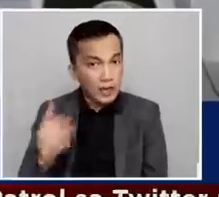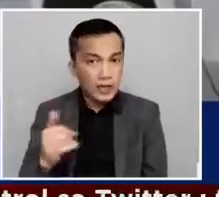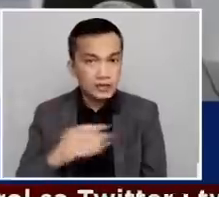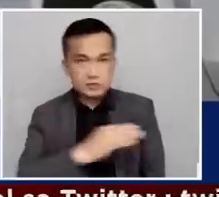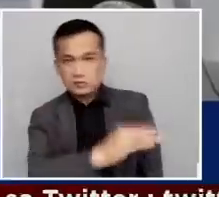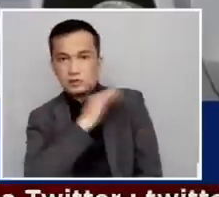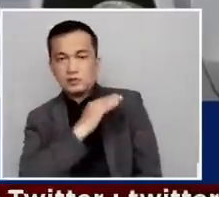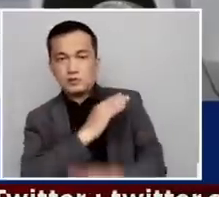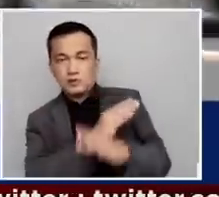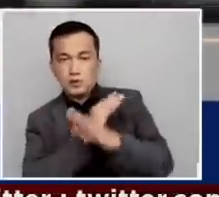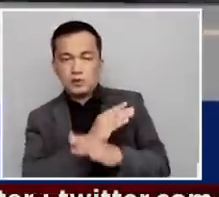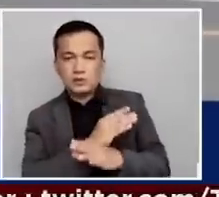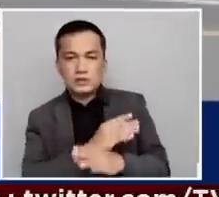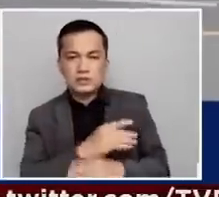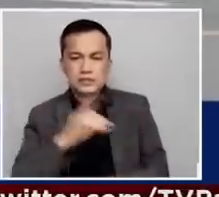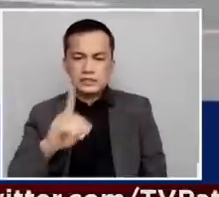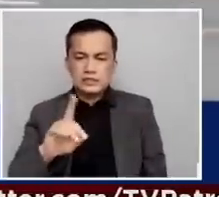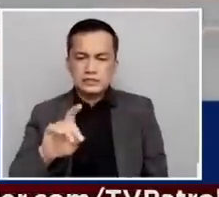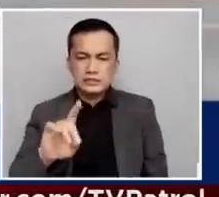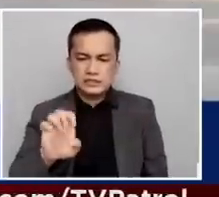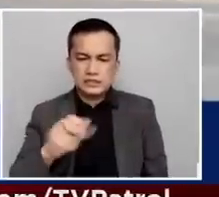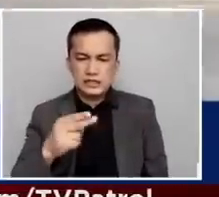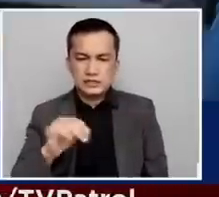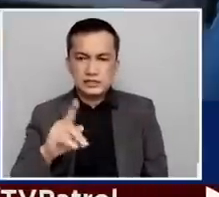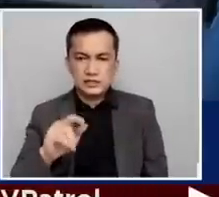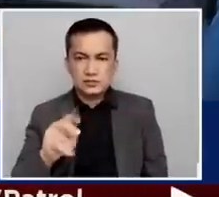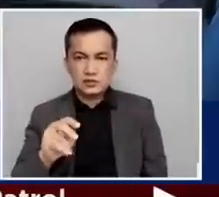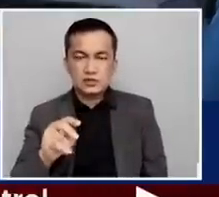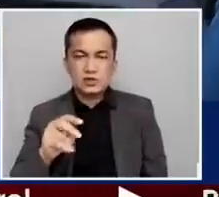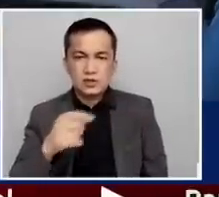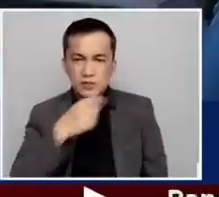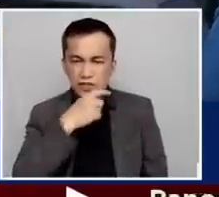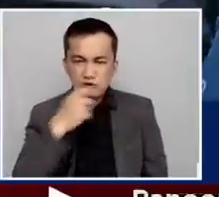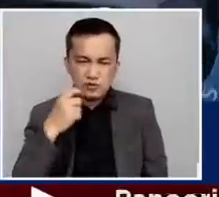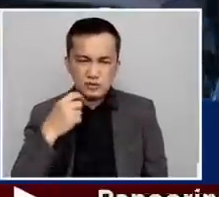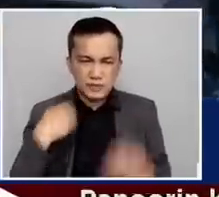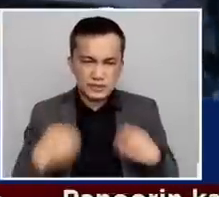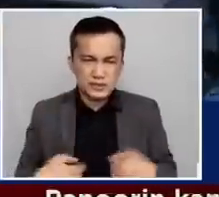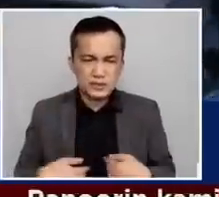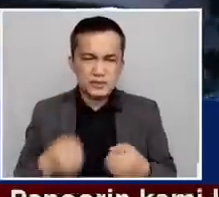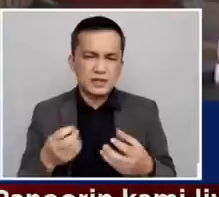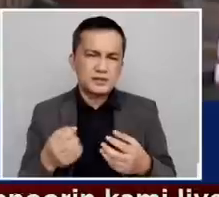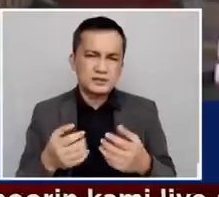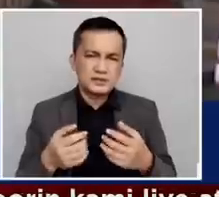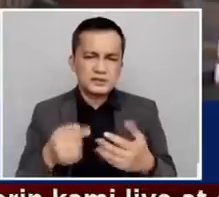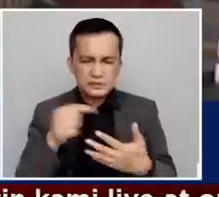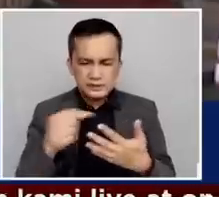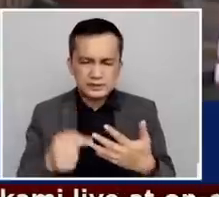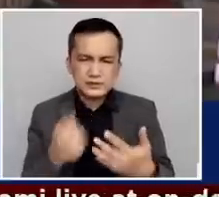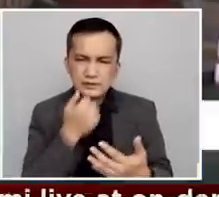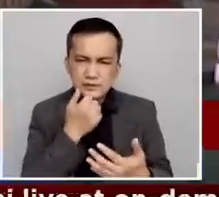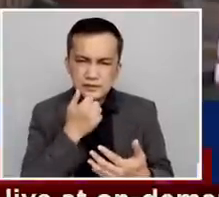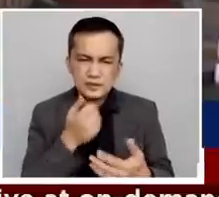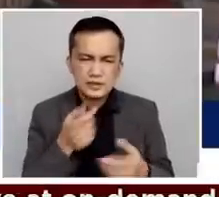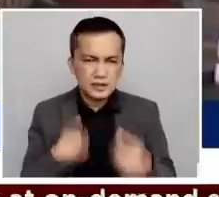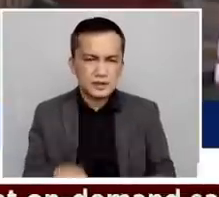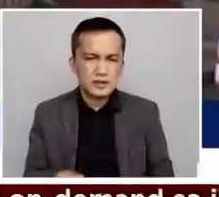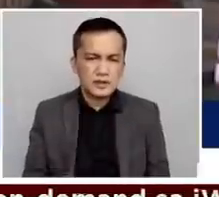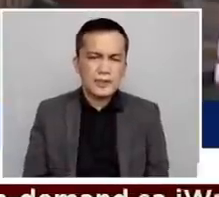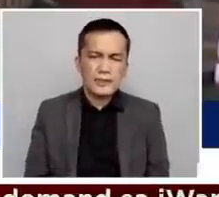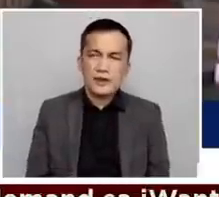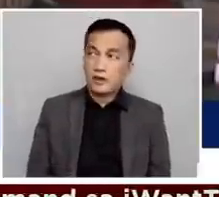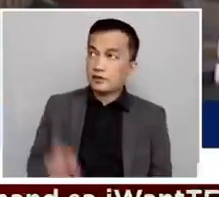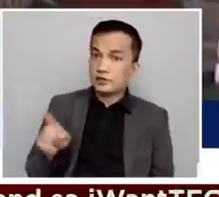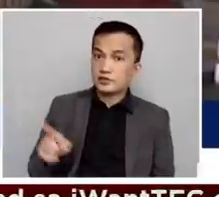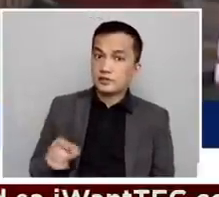ang dehydration na punot dulo ng maraming komplikasyon. Eventually kasi magkakaroon ka na ng heat exhaustion. Andiyan